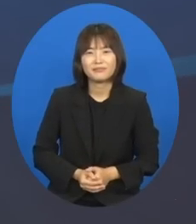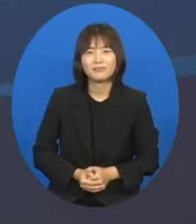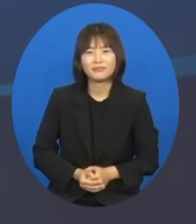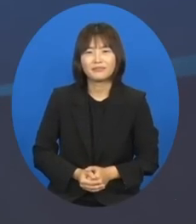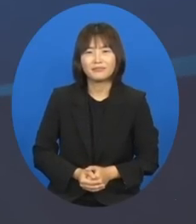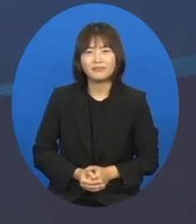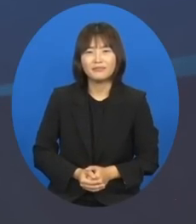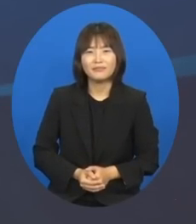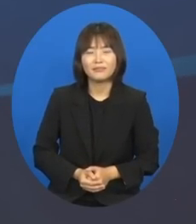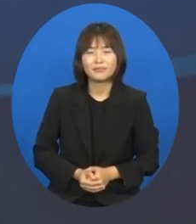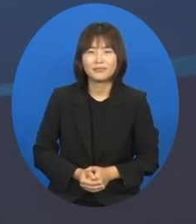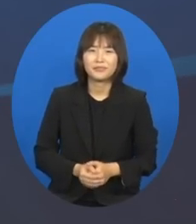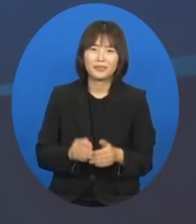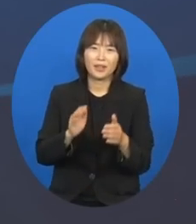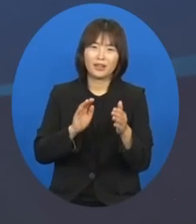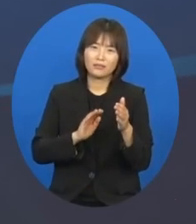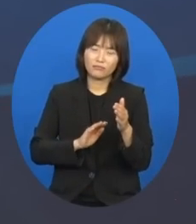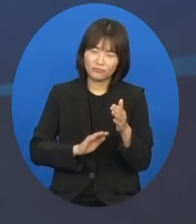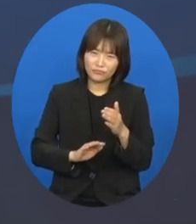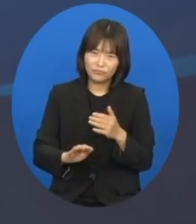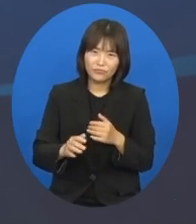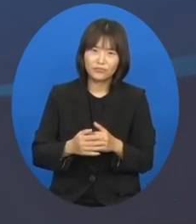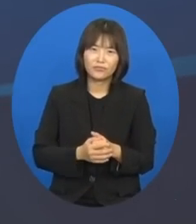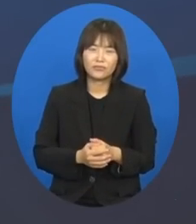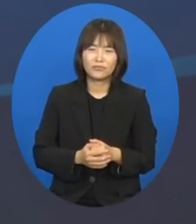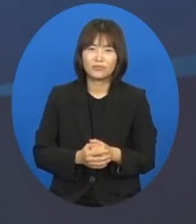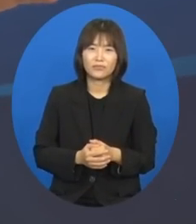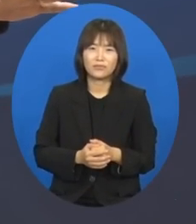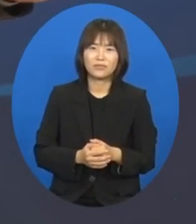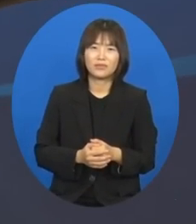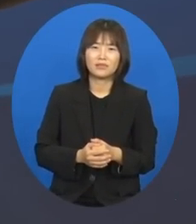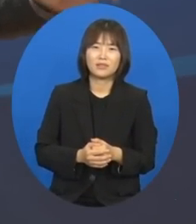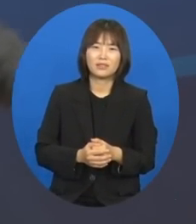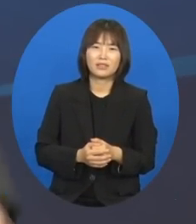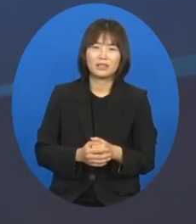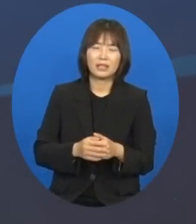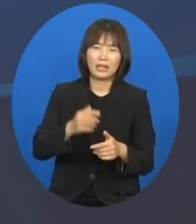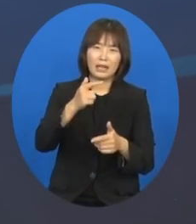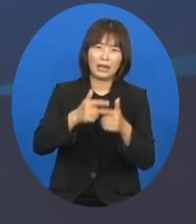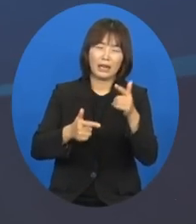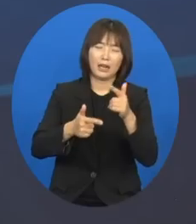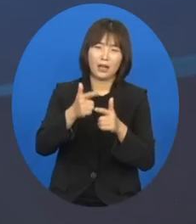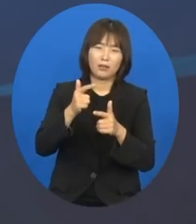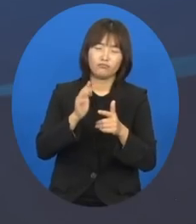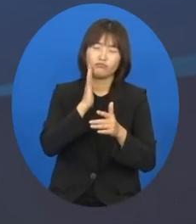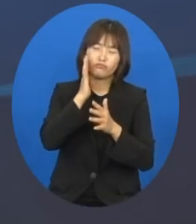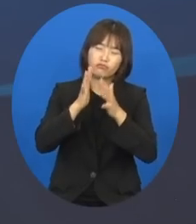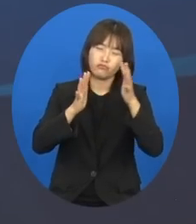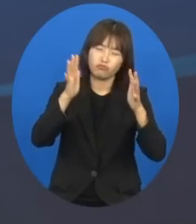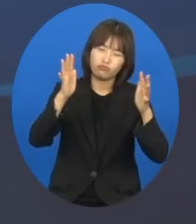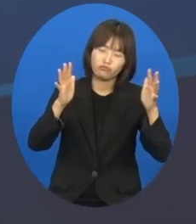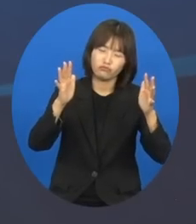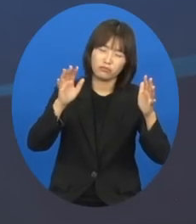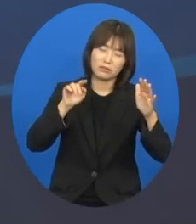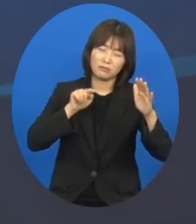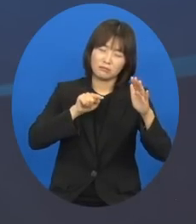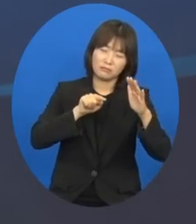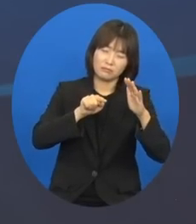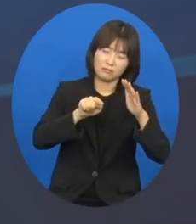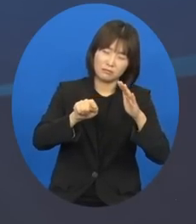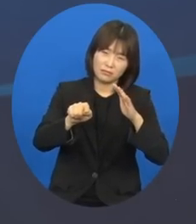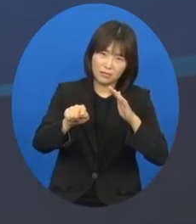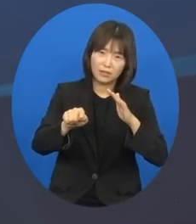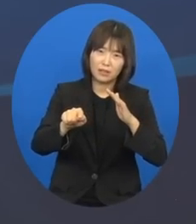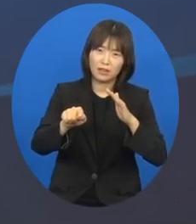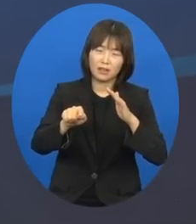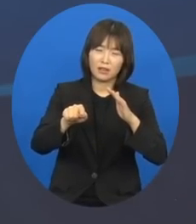그리고는 이제 원래 나무 호두나무가 흐트러진 사우스가 있었던 정원을 지나서 집으로 이렇게 하는 사람 다 있네 하고는